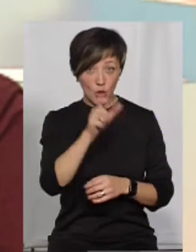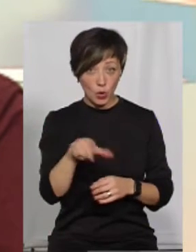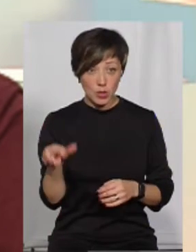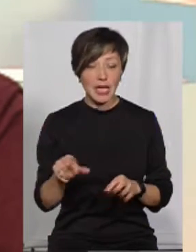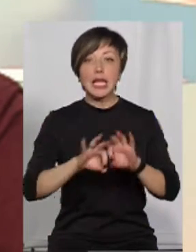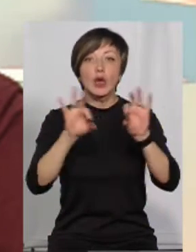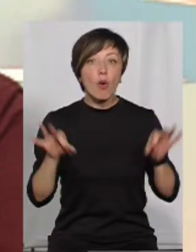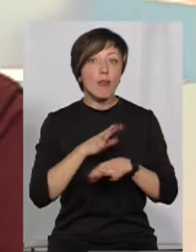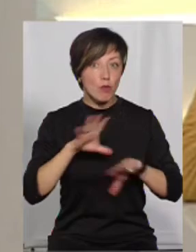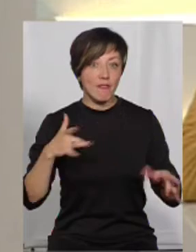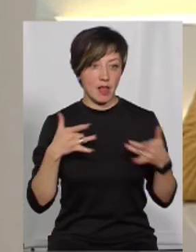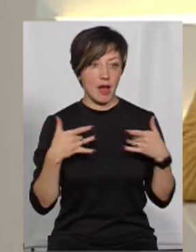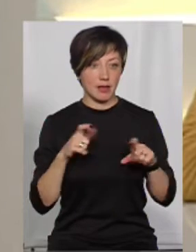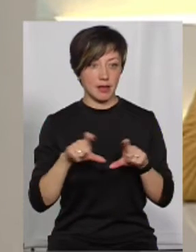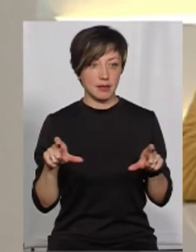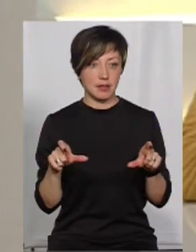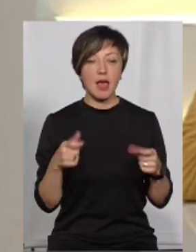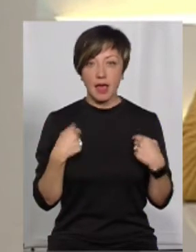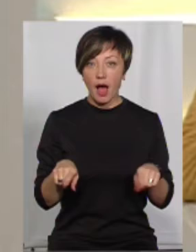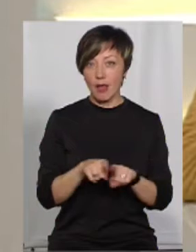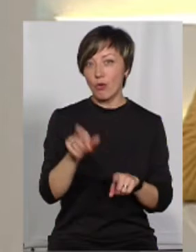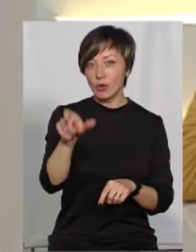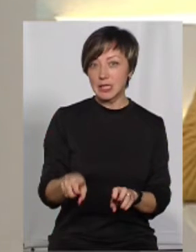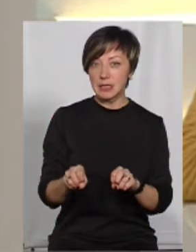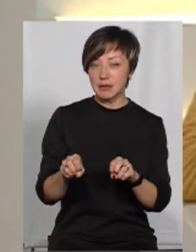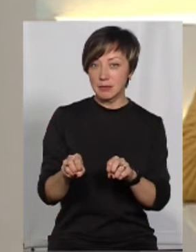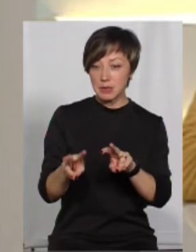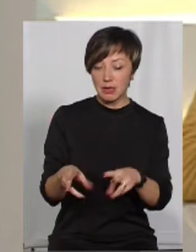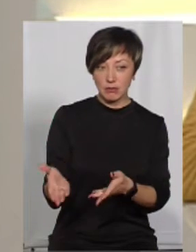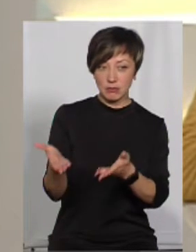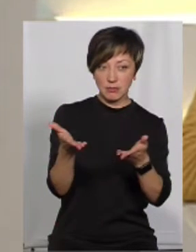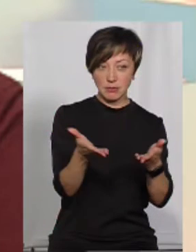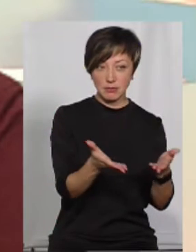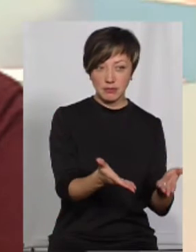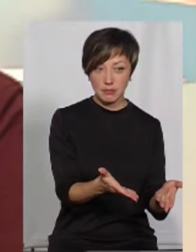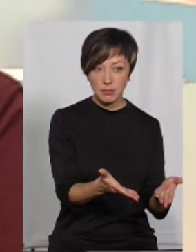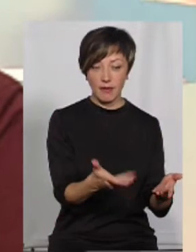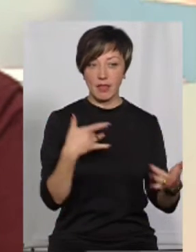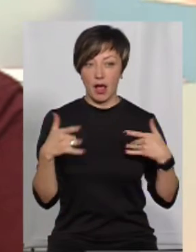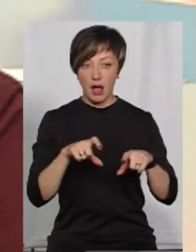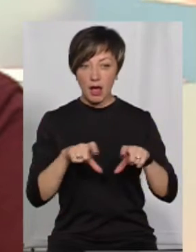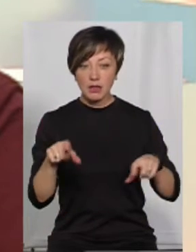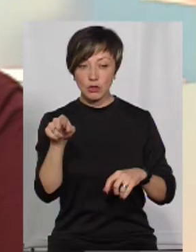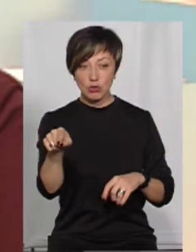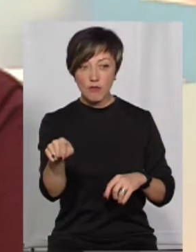які ніколи не були в театрі. Я таку людину спеціально роблю їй запрошення, запрошую в театр, щоб вона